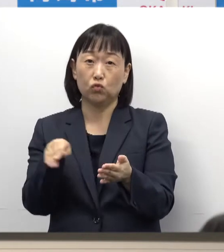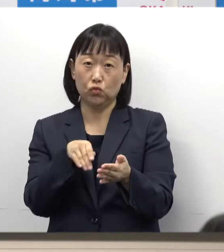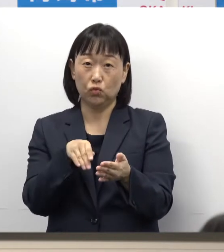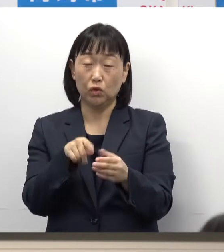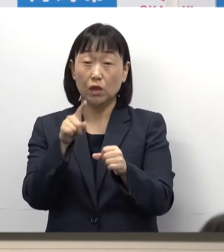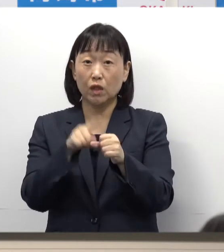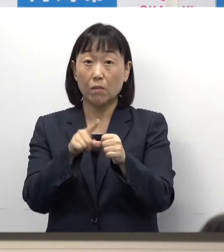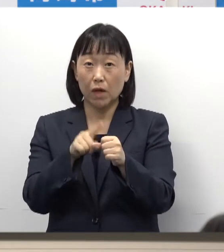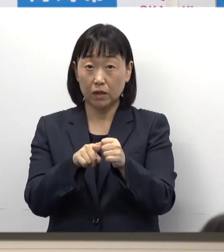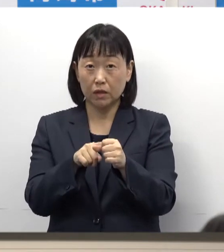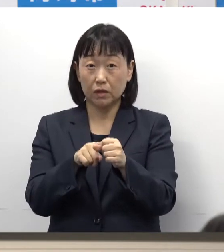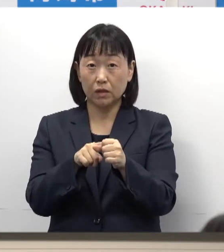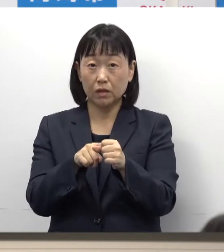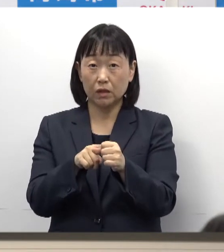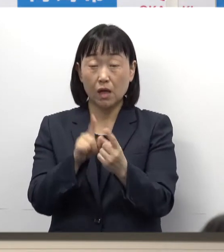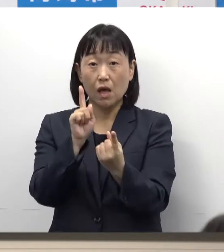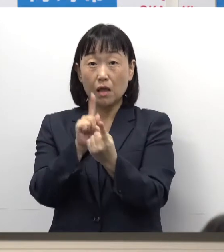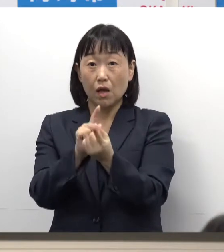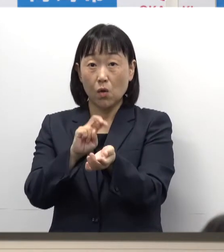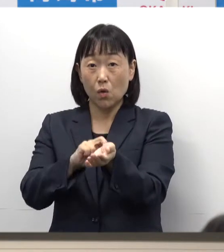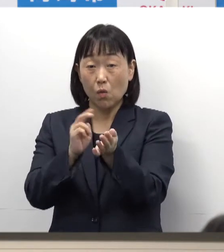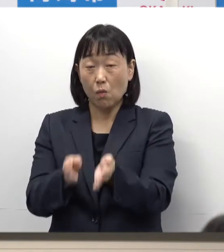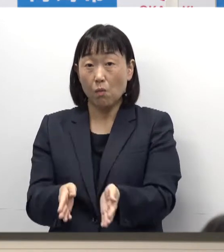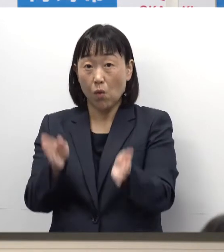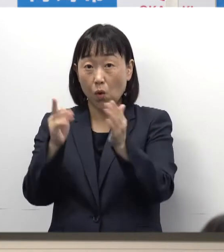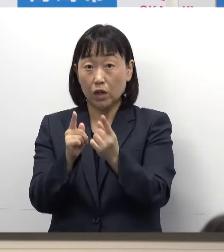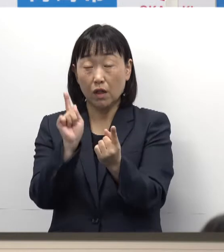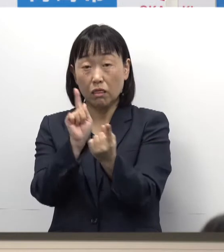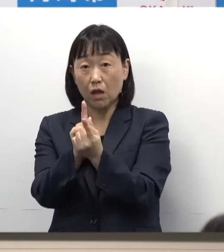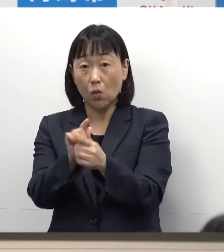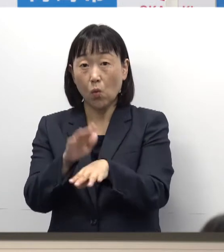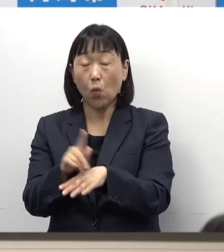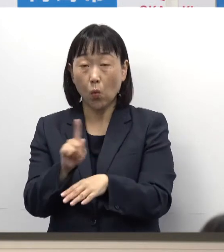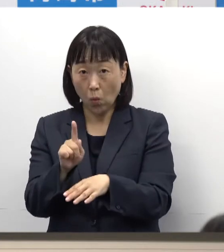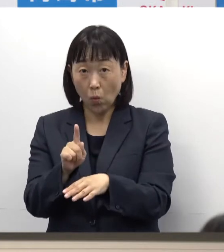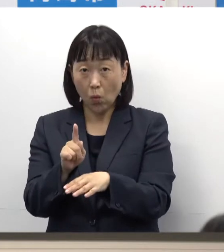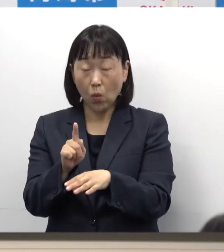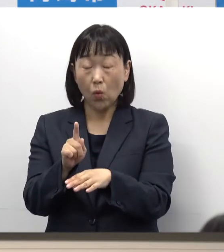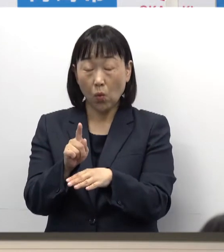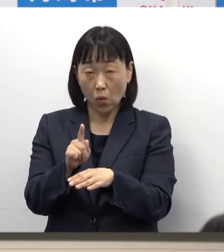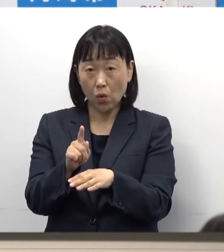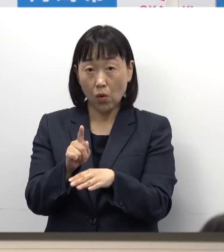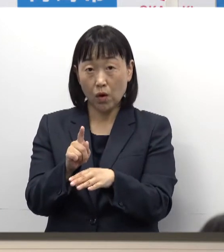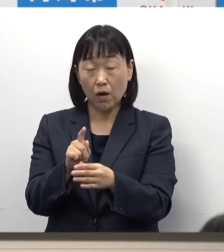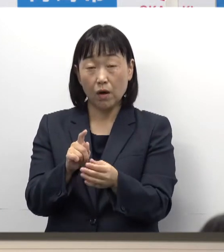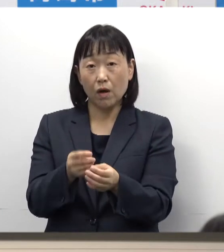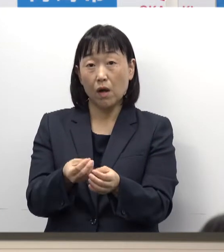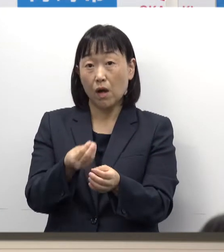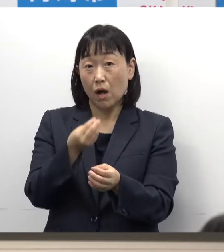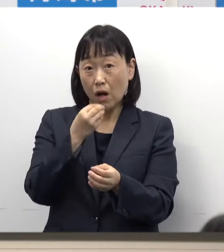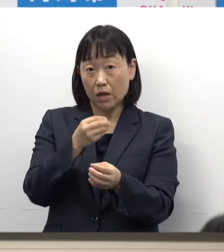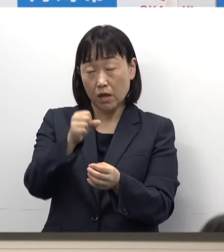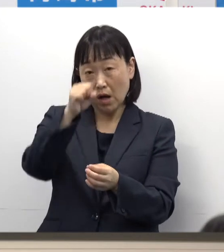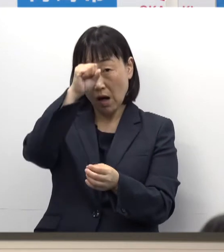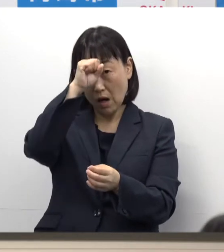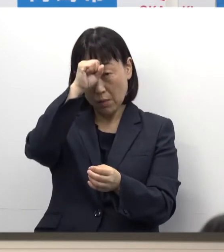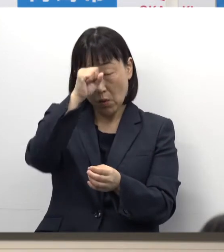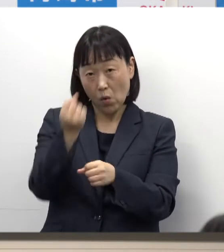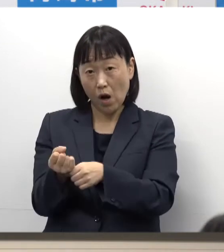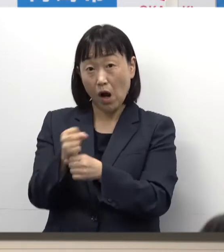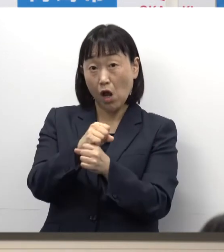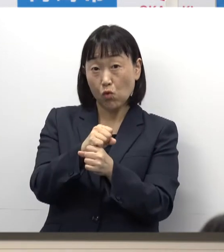新型コロナウイルス対応行商の確保に向けた対策の一つとして新型コロナウイルス感染所回復